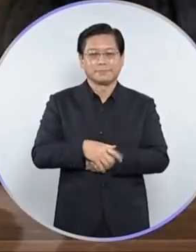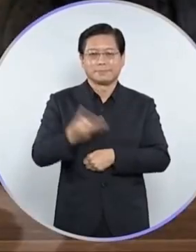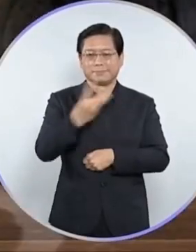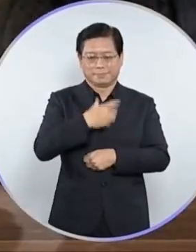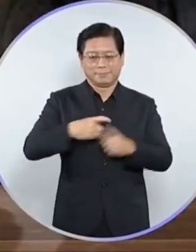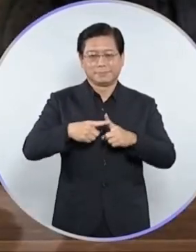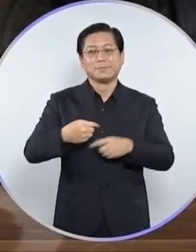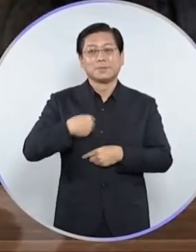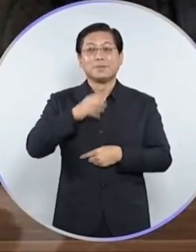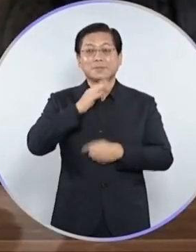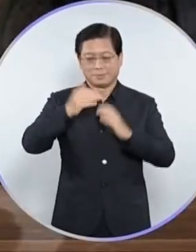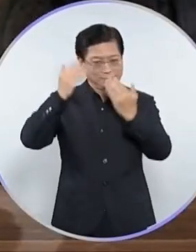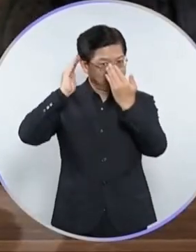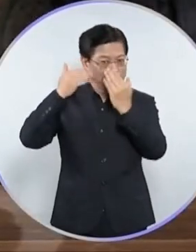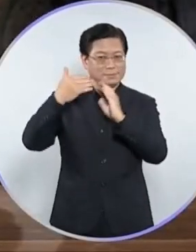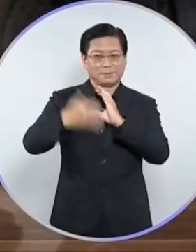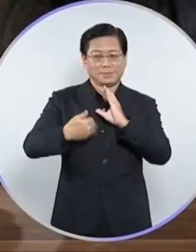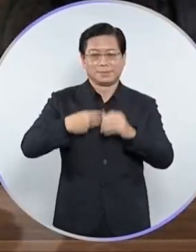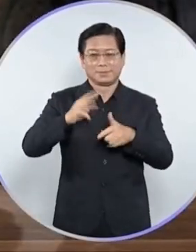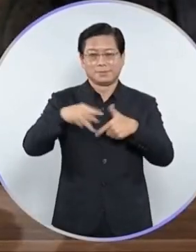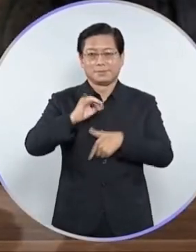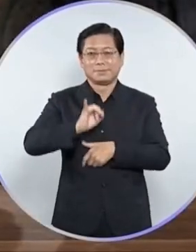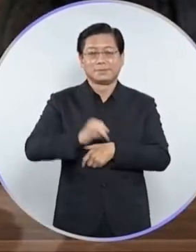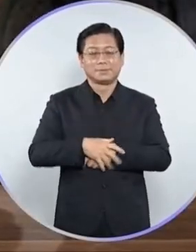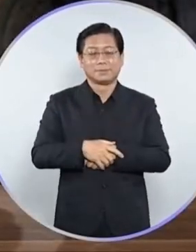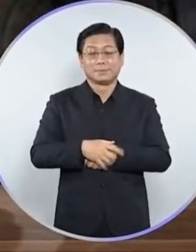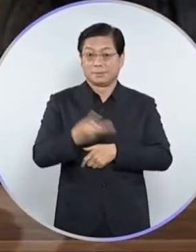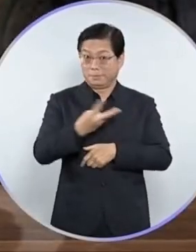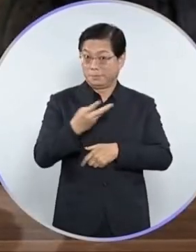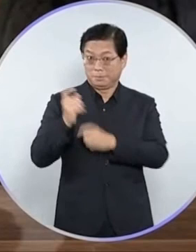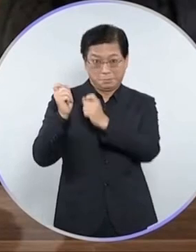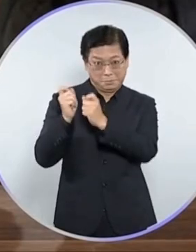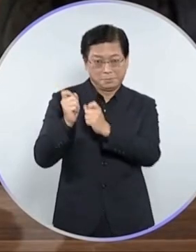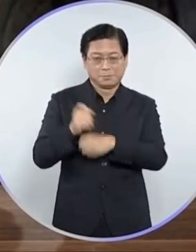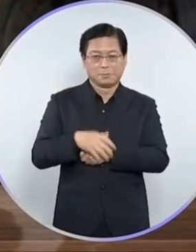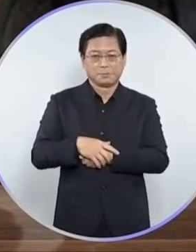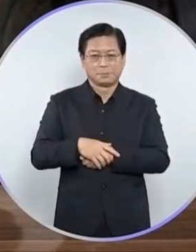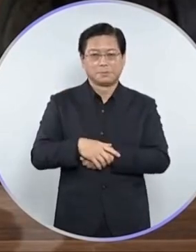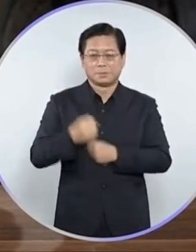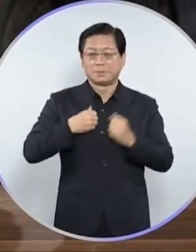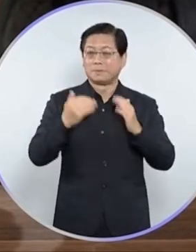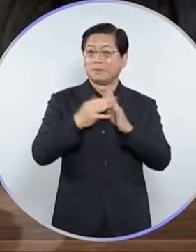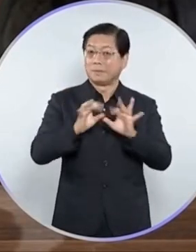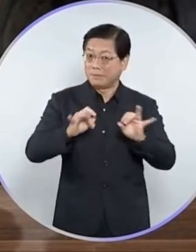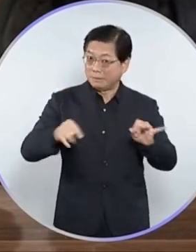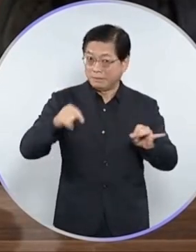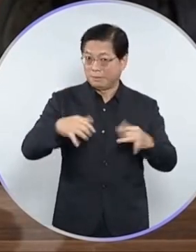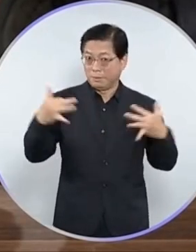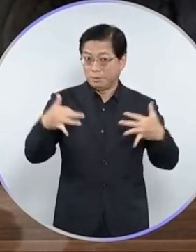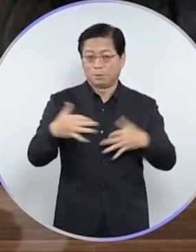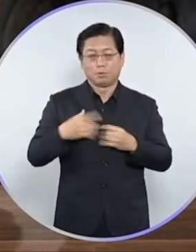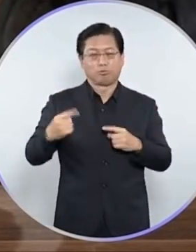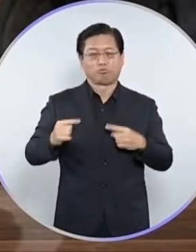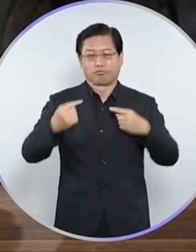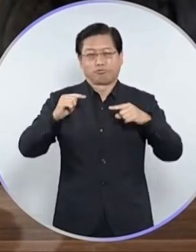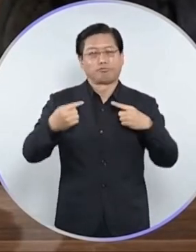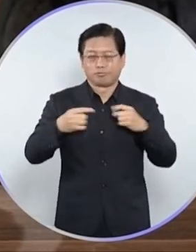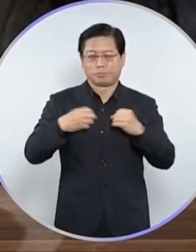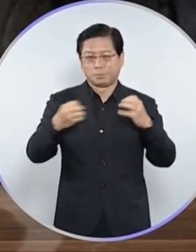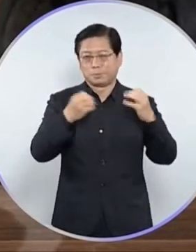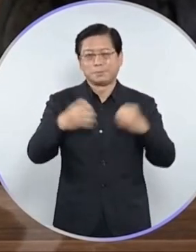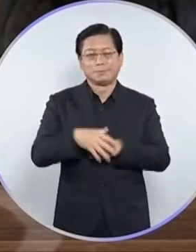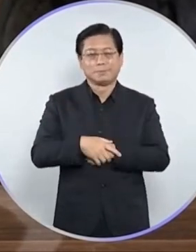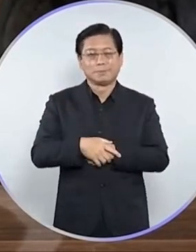三位候选人好，我是静电视廖芳杰。三位候选人近期都在房产或地产上面有一些议题引发讨